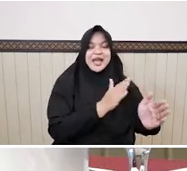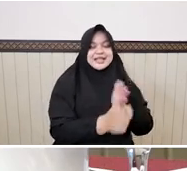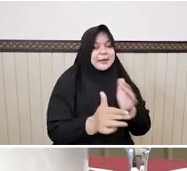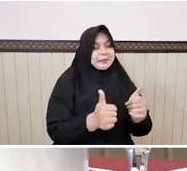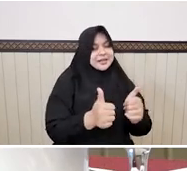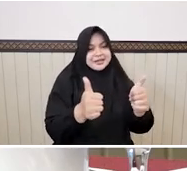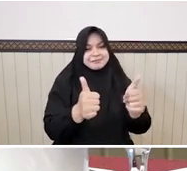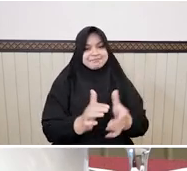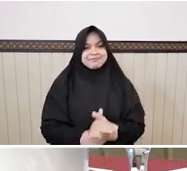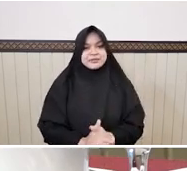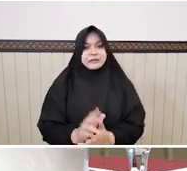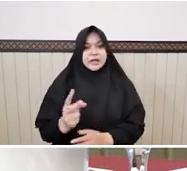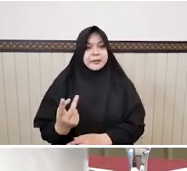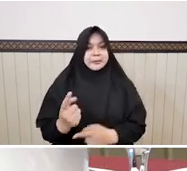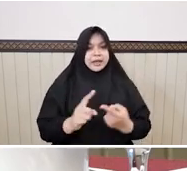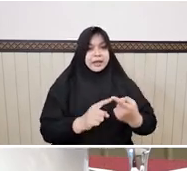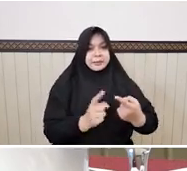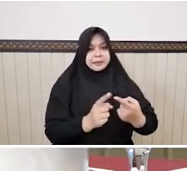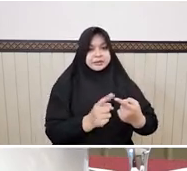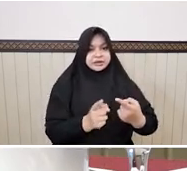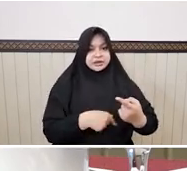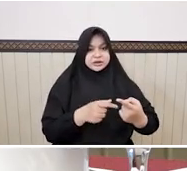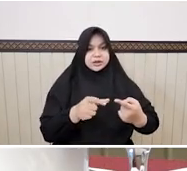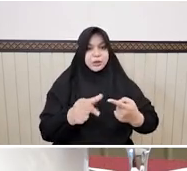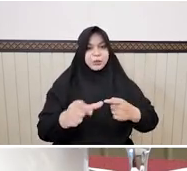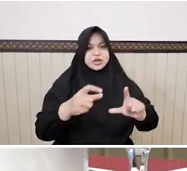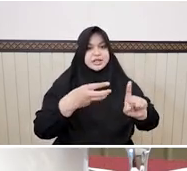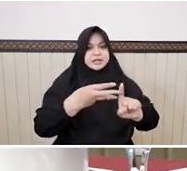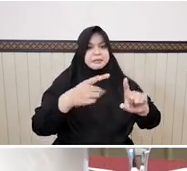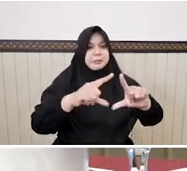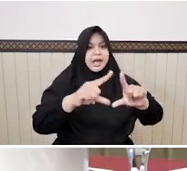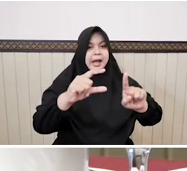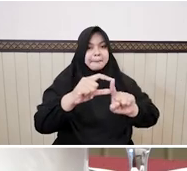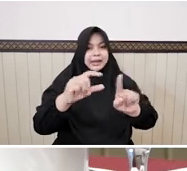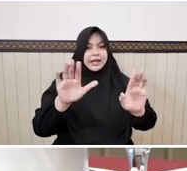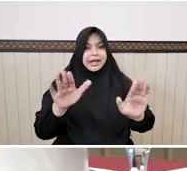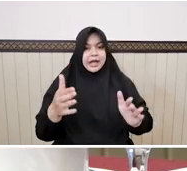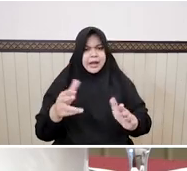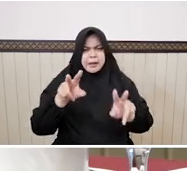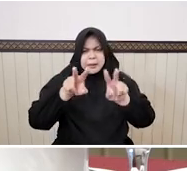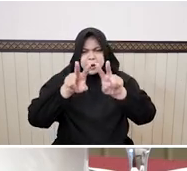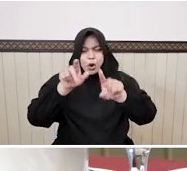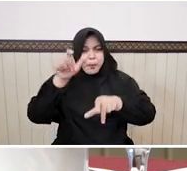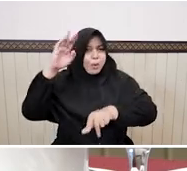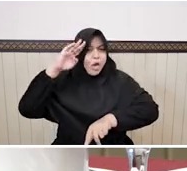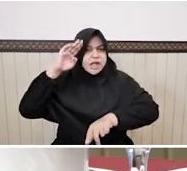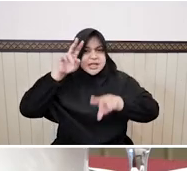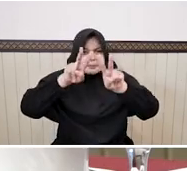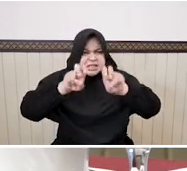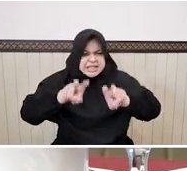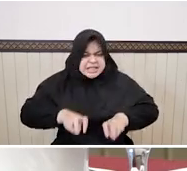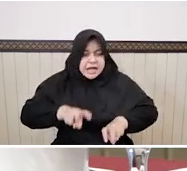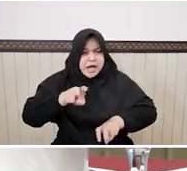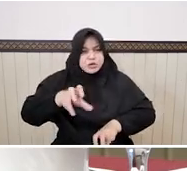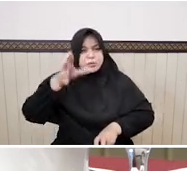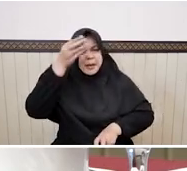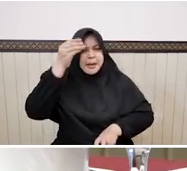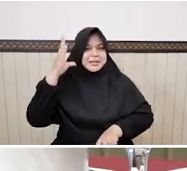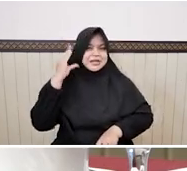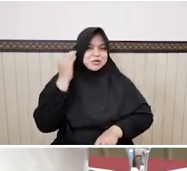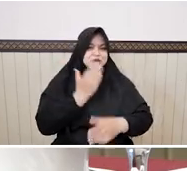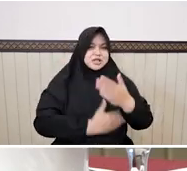contoh yang pertama adalah ketika terkait dengan proses tiap penyedih harus paham dengan isu disabilitas